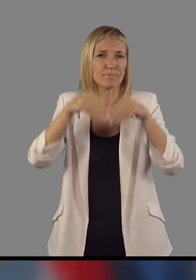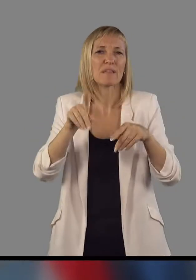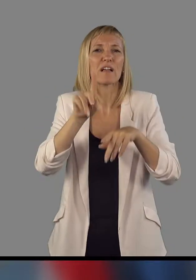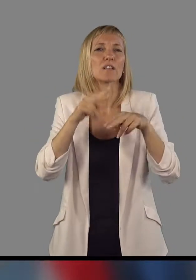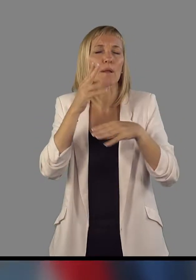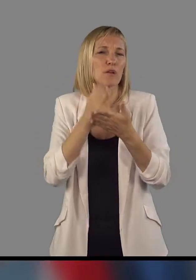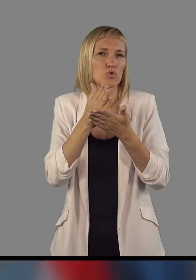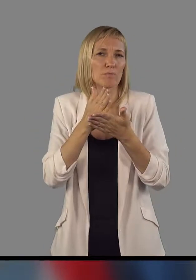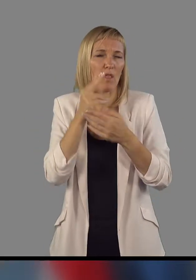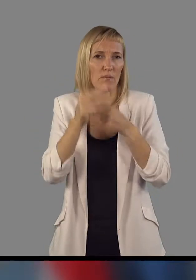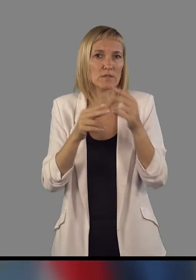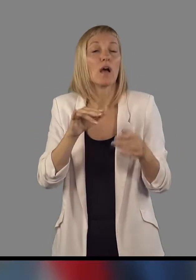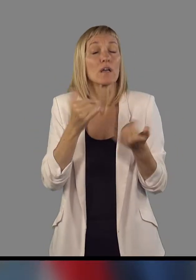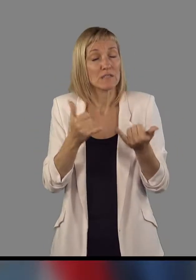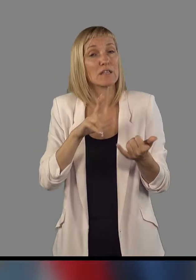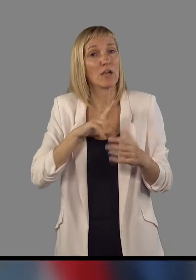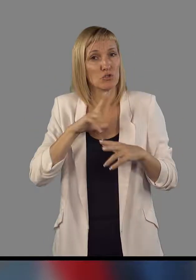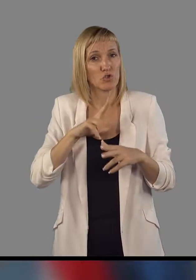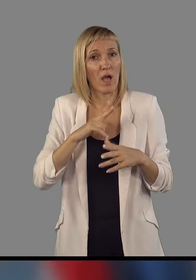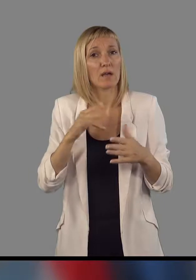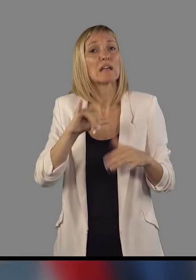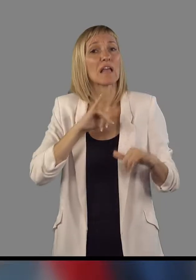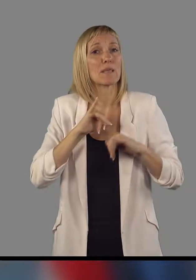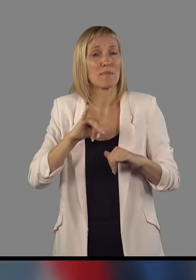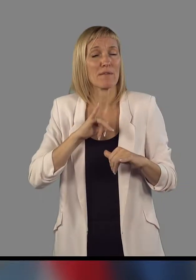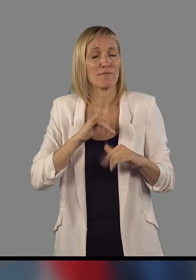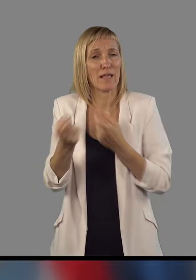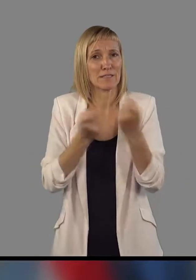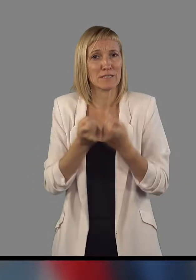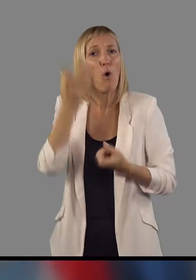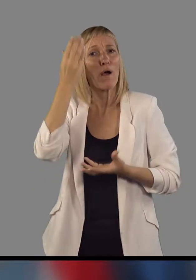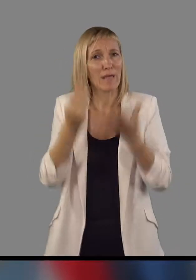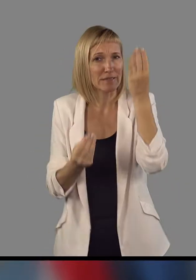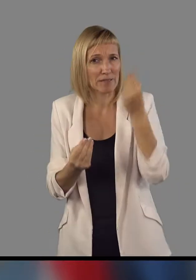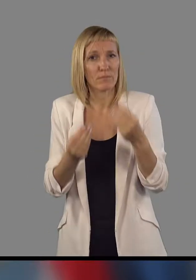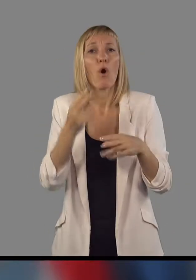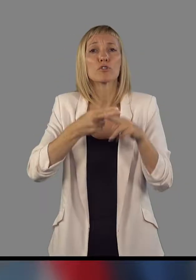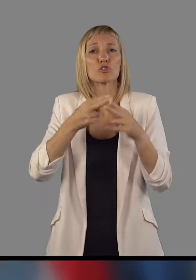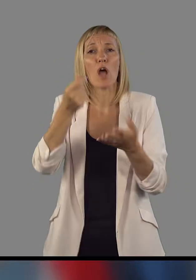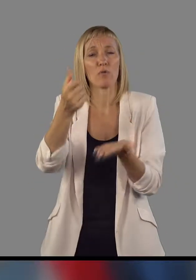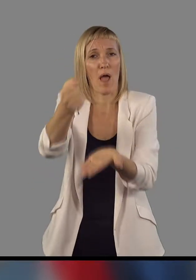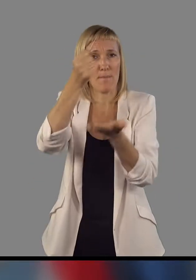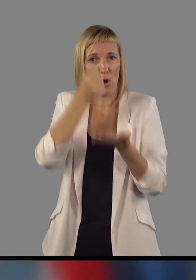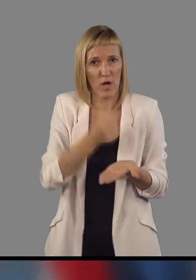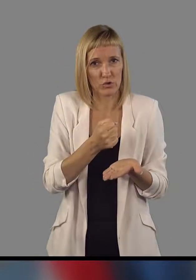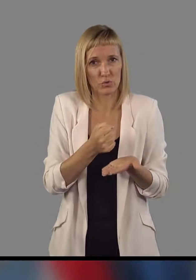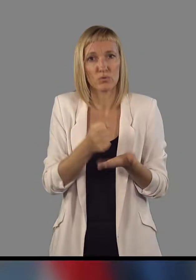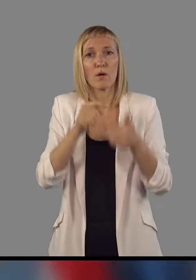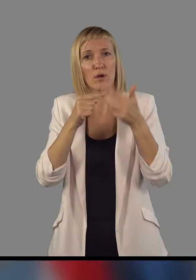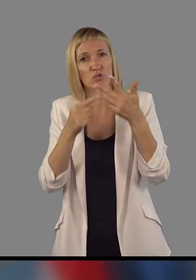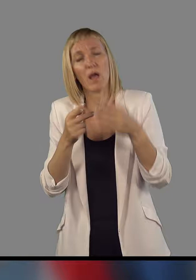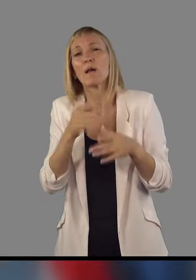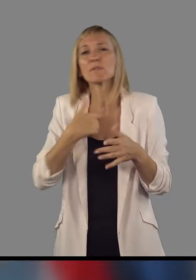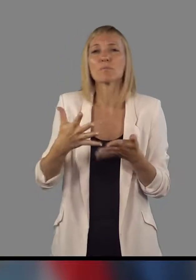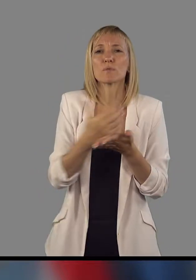službenih obveznosti in čakajo nas zanimivi izzivi to jesen. Vi veste, od proračuna prek še nekaterih drugih in smo